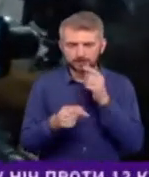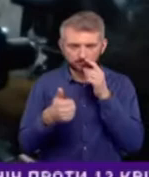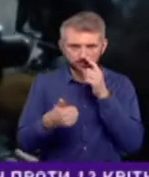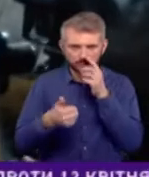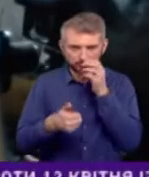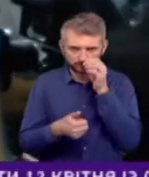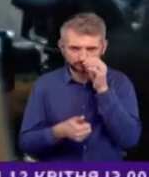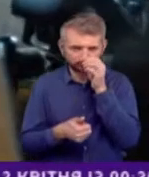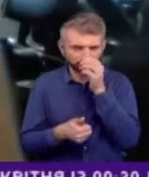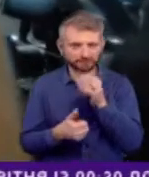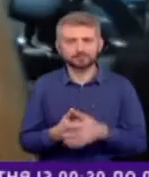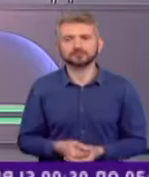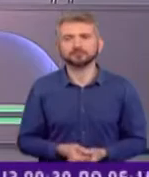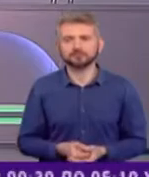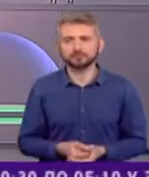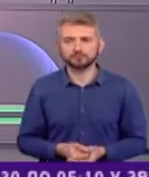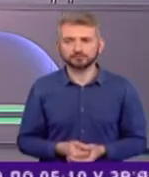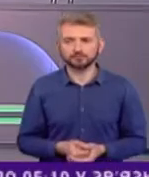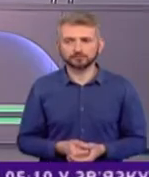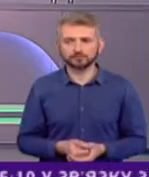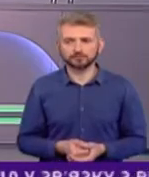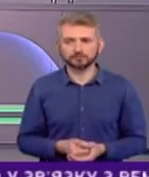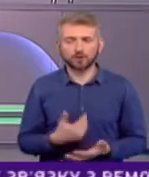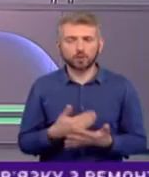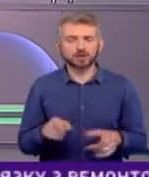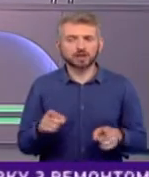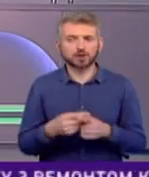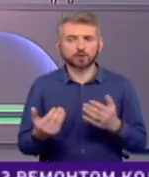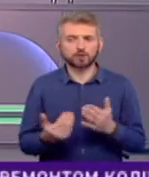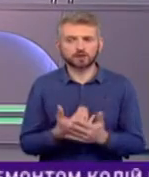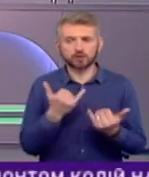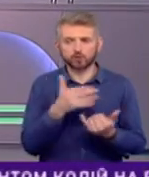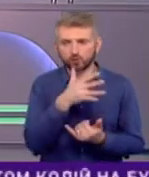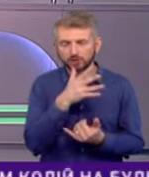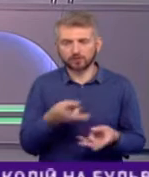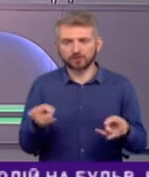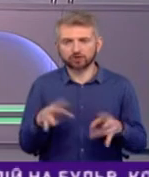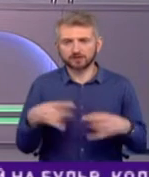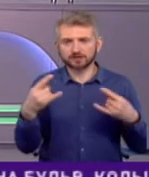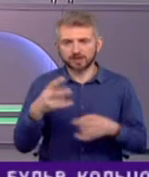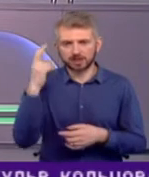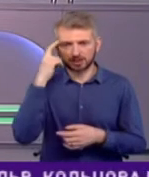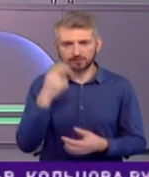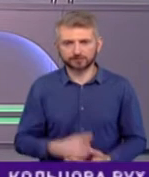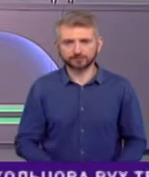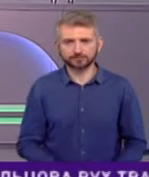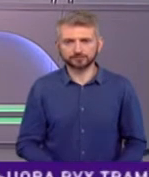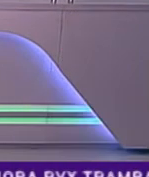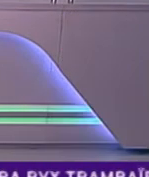поєдинок. І ось такі новини на цю годину. Залишайтеся на телеканалі «Київ».